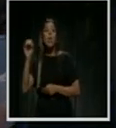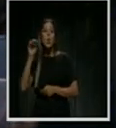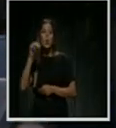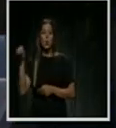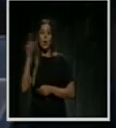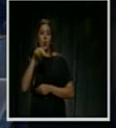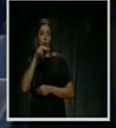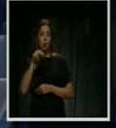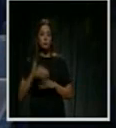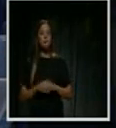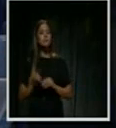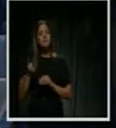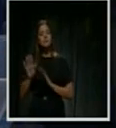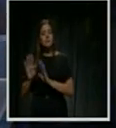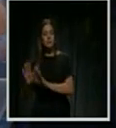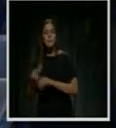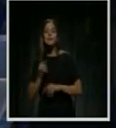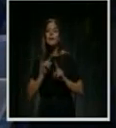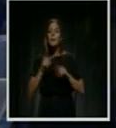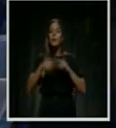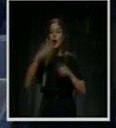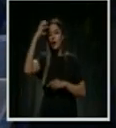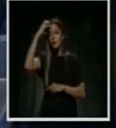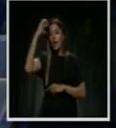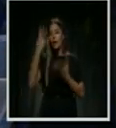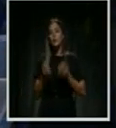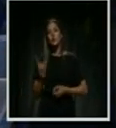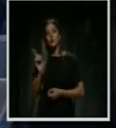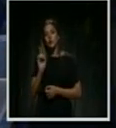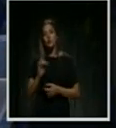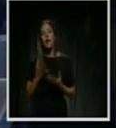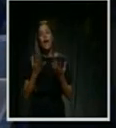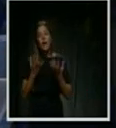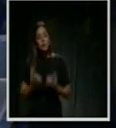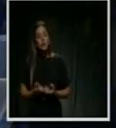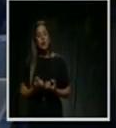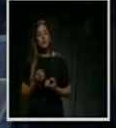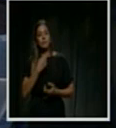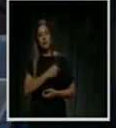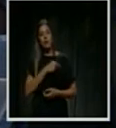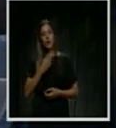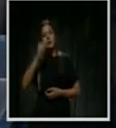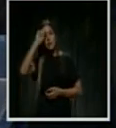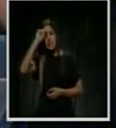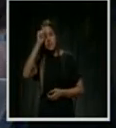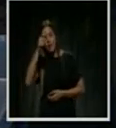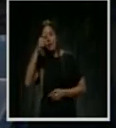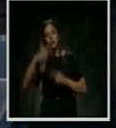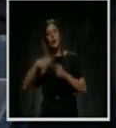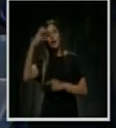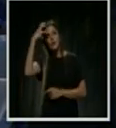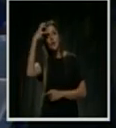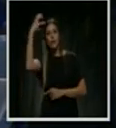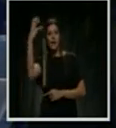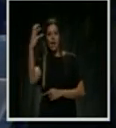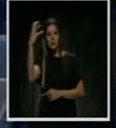ħadd. U għalhekk fejn tidħol il-governanza hemm bżonn f'dal-pajjiż illi jkollna verament rispett lejn il-governanza u nemmnu il